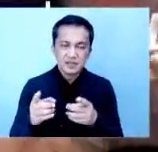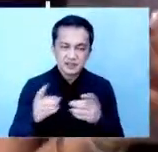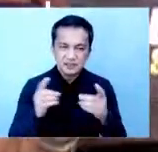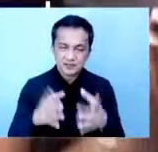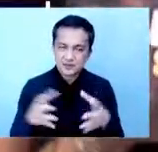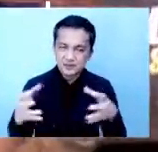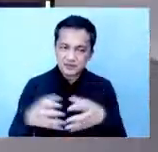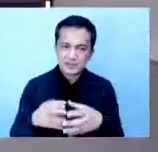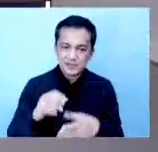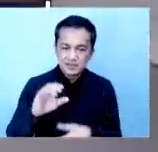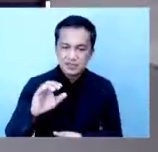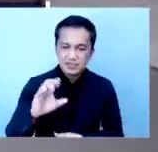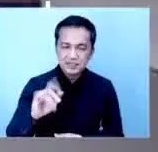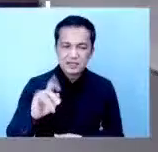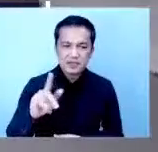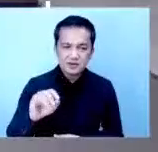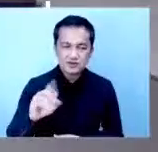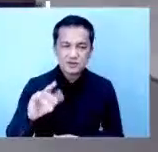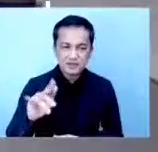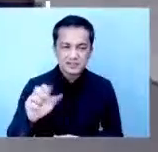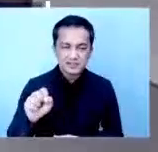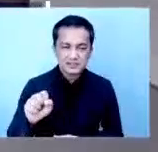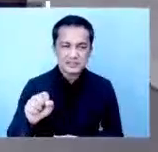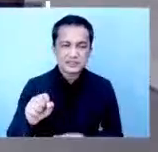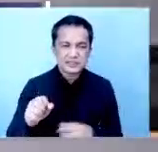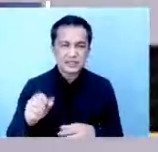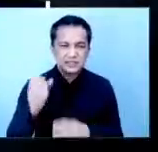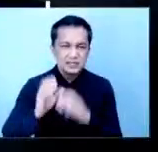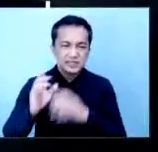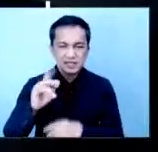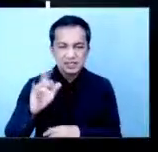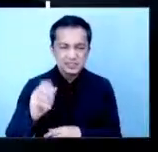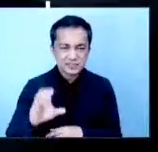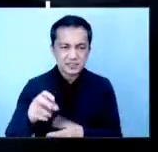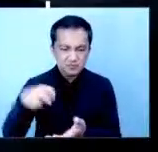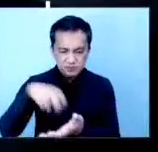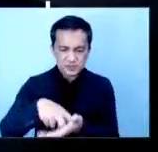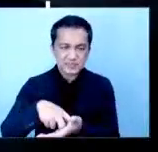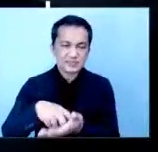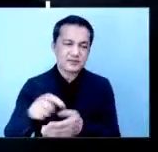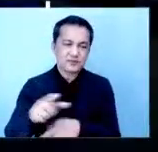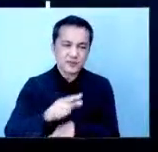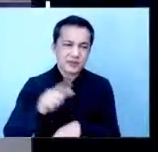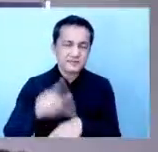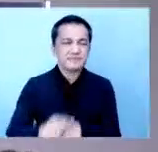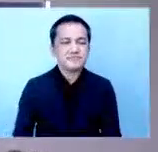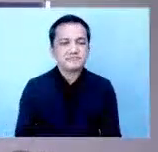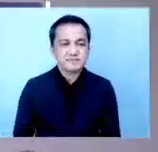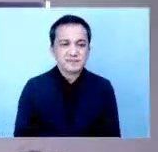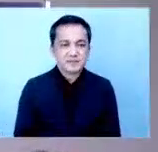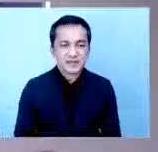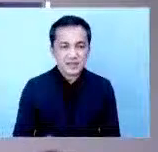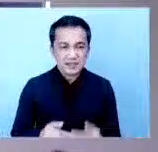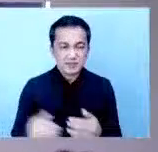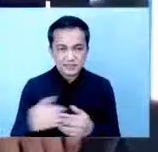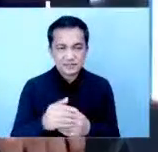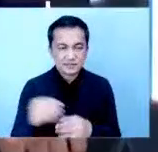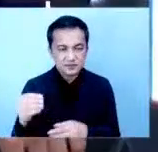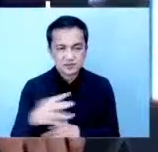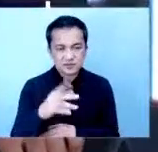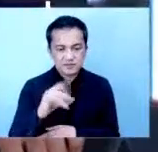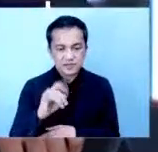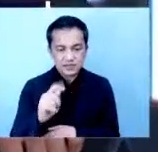Carlo J. Caparaz classic adaptation ng Lumuhod Ka sa Lupa. Sa advanced screening kahapon ng kanilang pilot